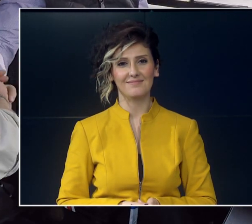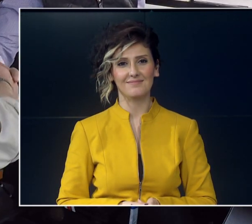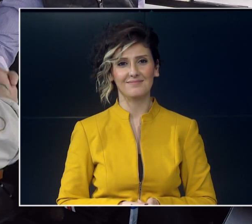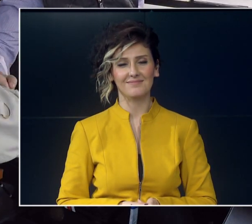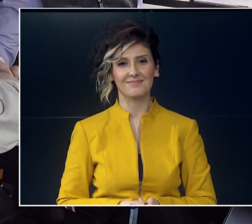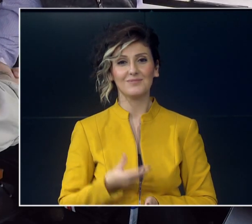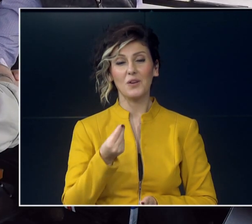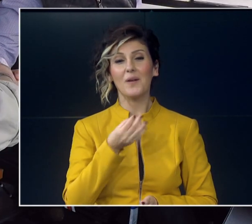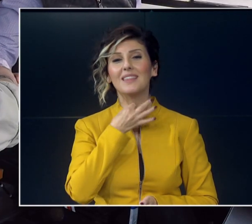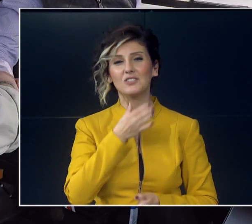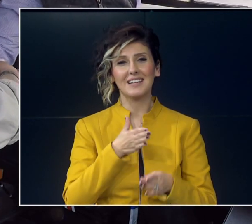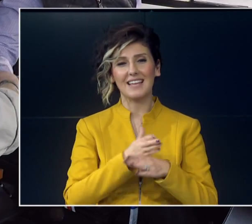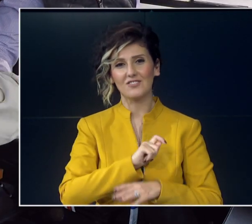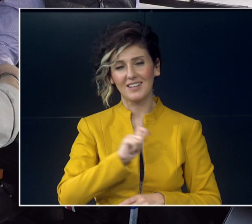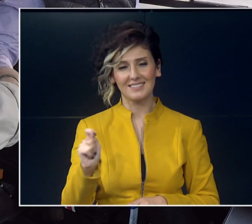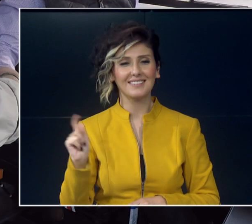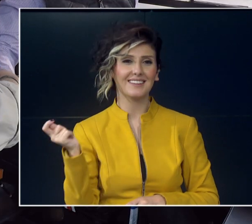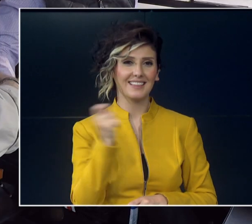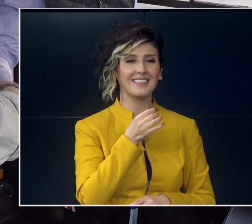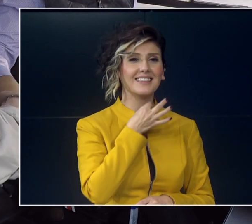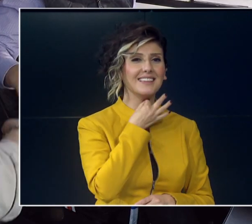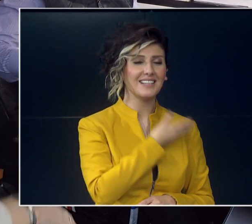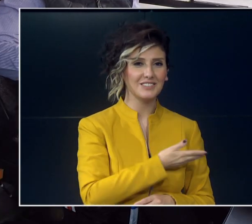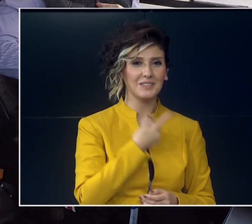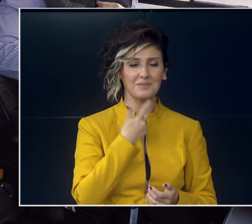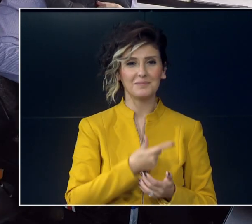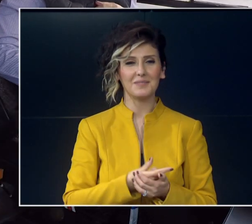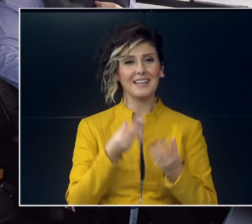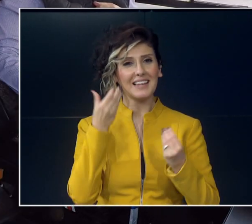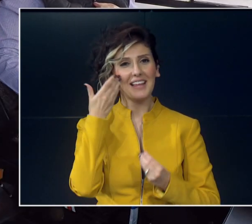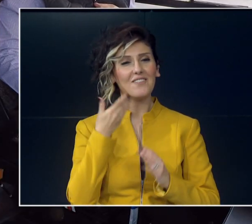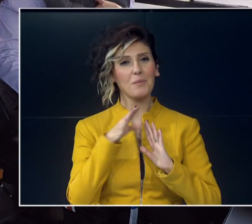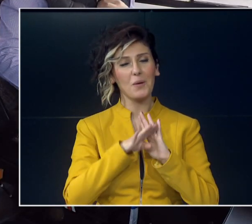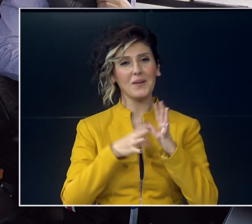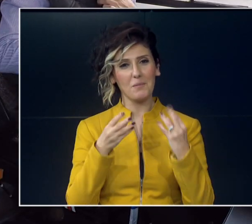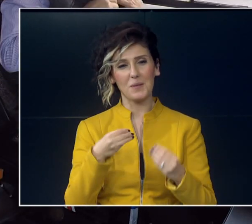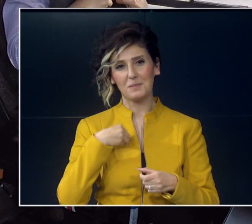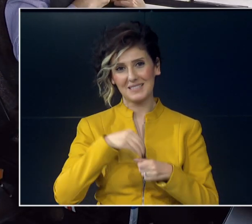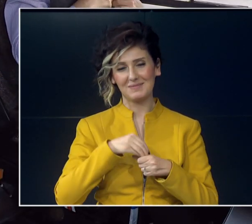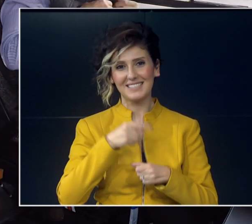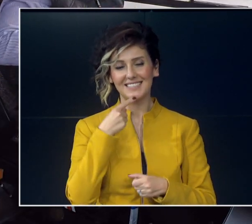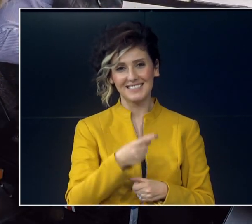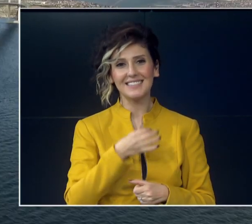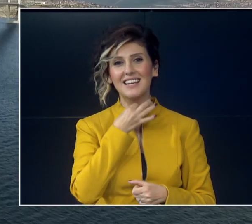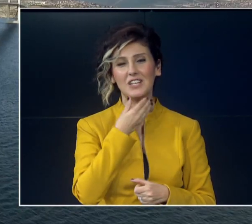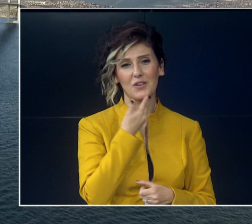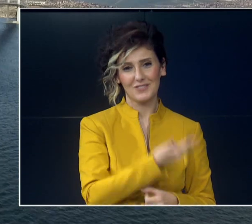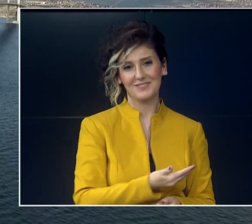Gerçekten evet, çok teşekkür ederim. Teşekkür ederim. Evet, evet, keyifli güzel oldu. Keyifli bir program oldu bizim için. Evet. De. Teşekkür evet ediyoruz.